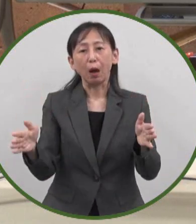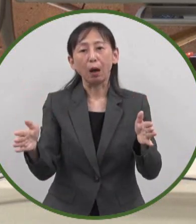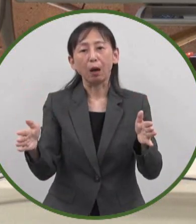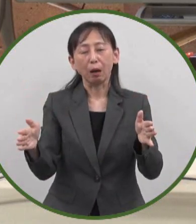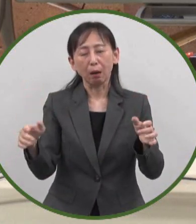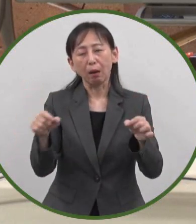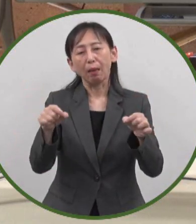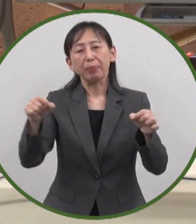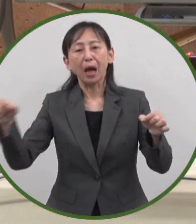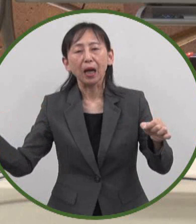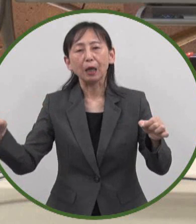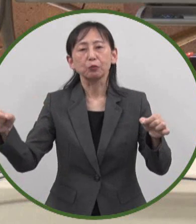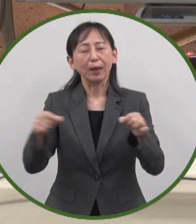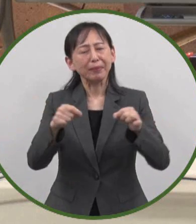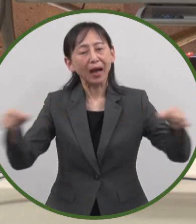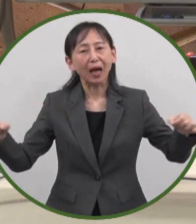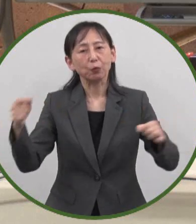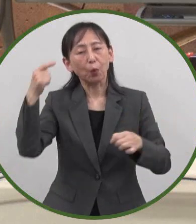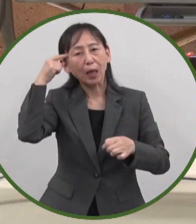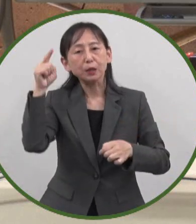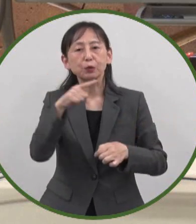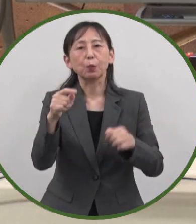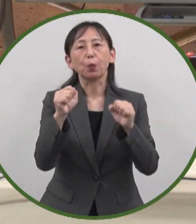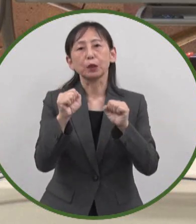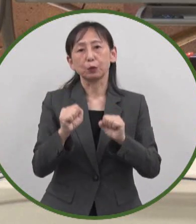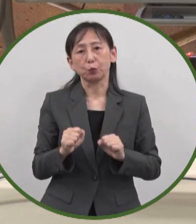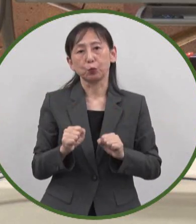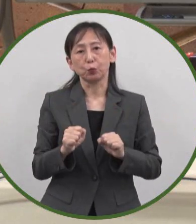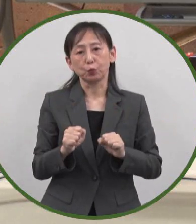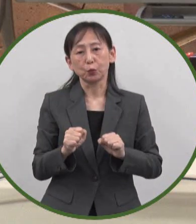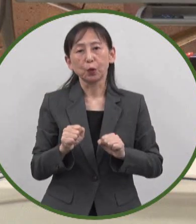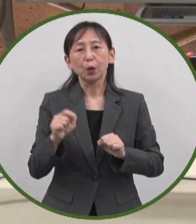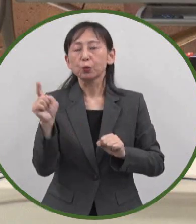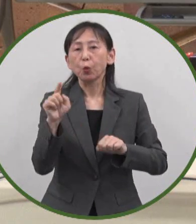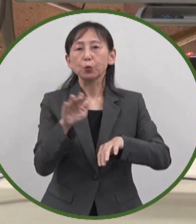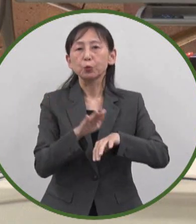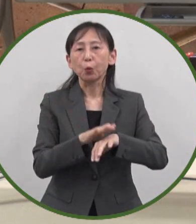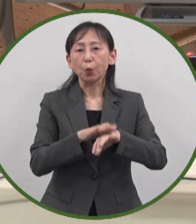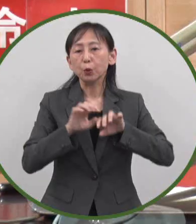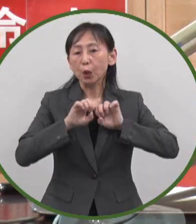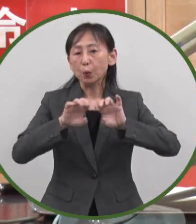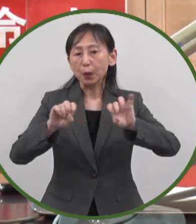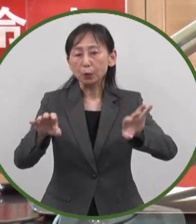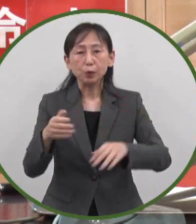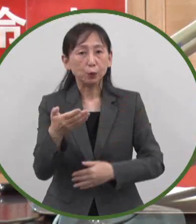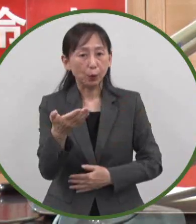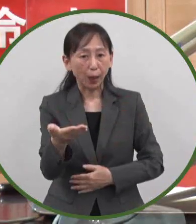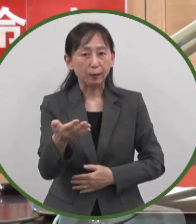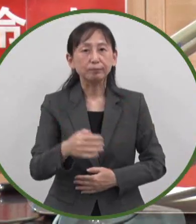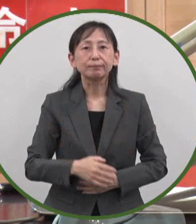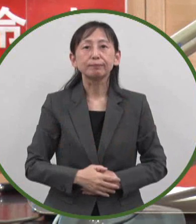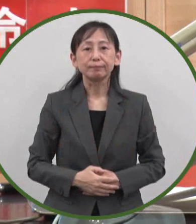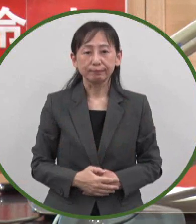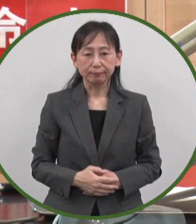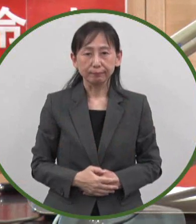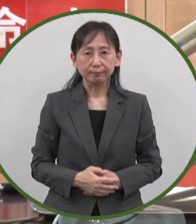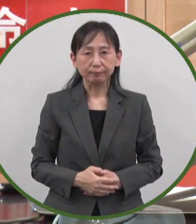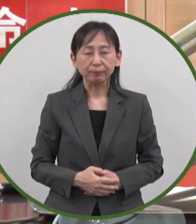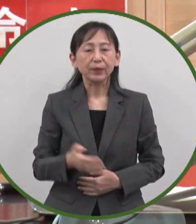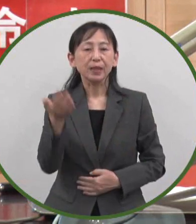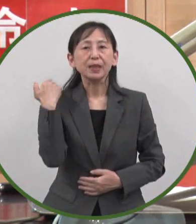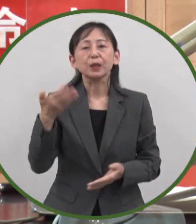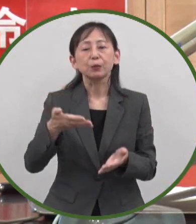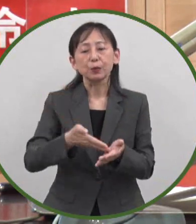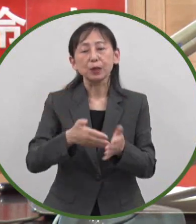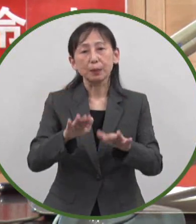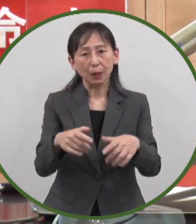人は長く感じると思うんですが、これ どういった形で呼びかけていきたい。 はい、先ほど申し上げた通